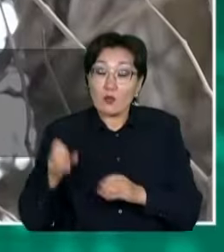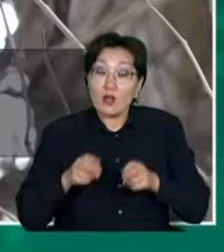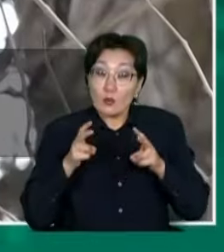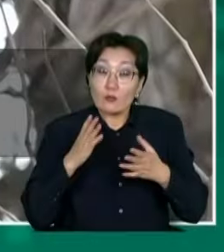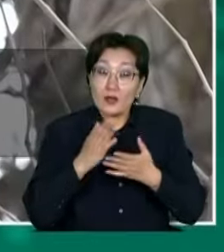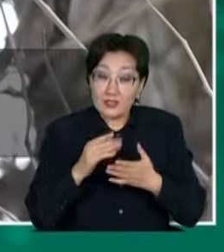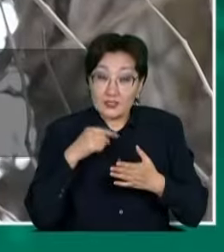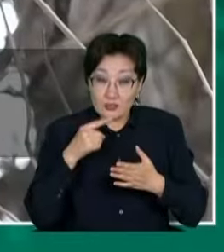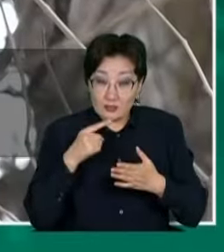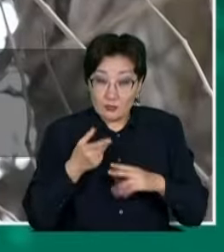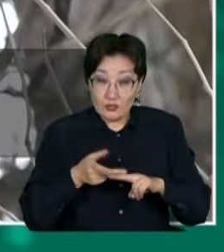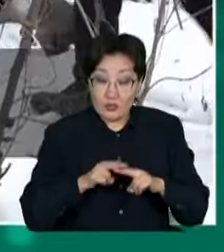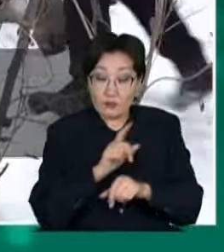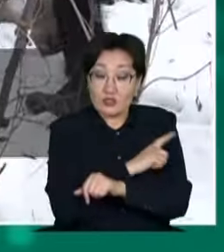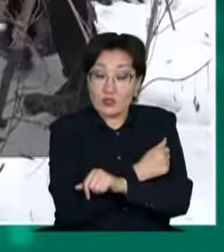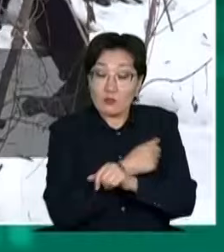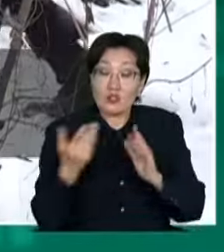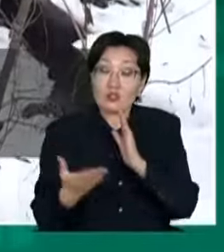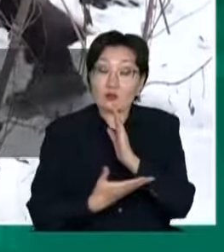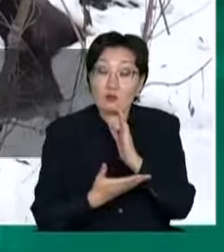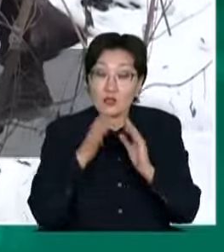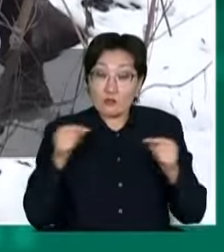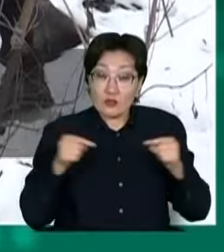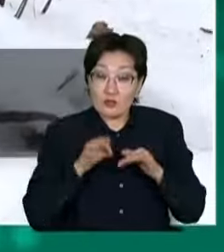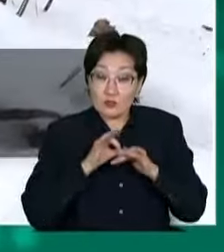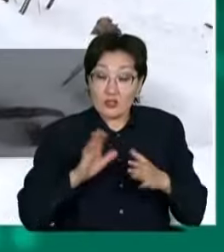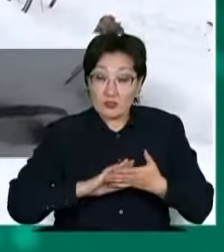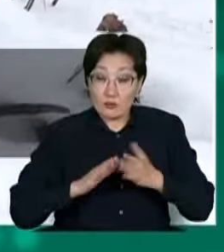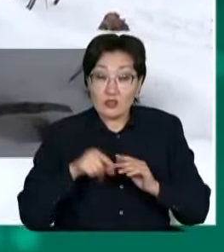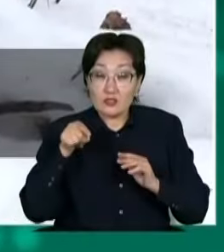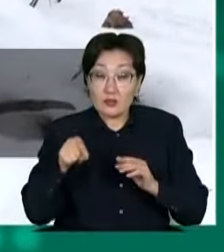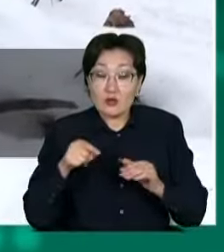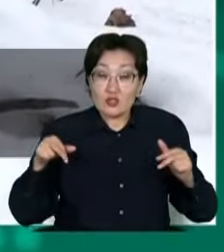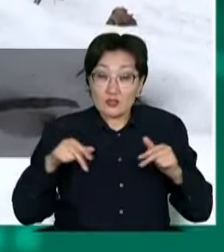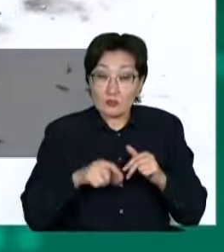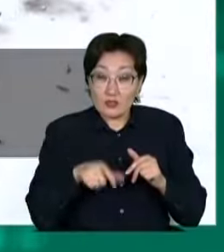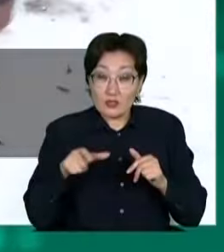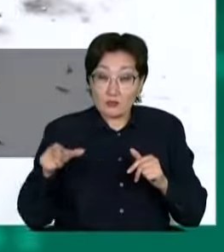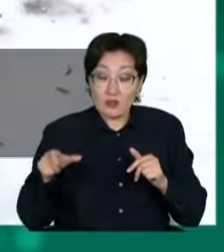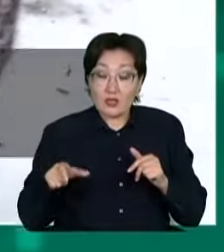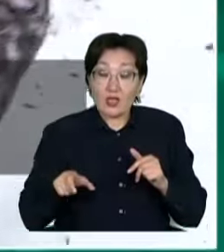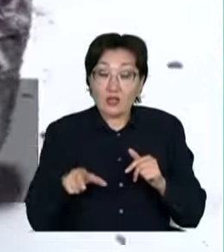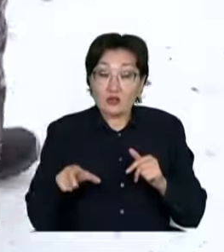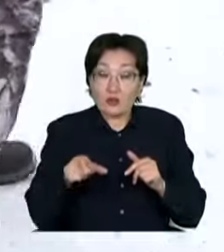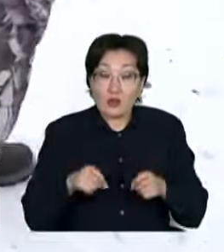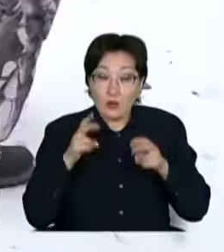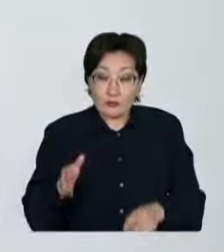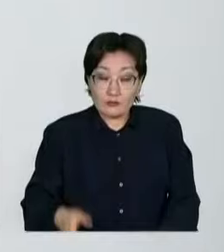тілге тиек етті. Себебі санитарлық кесу уақытылы жүргізілмесе, ондағы жаяу жүргіншілер жолы да қауіпті